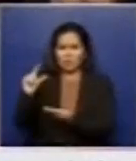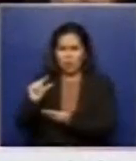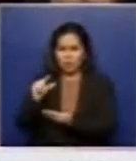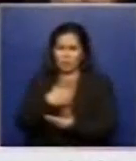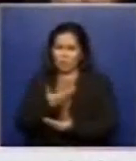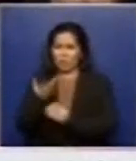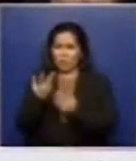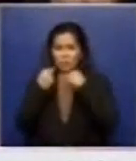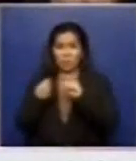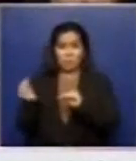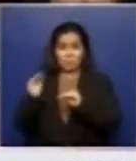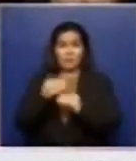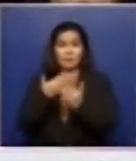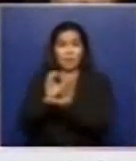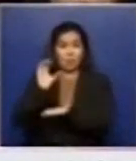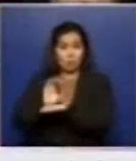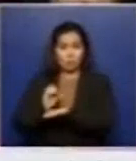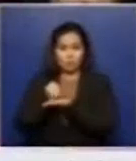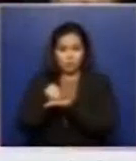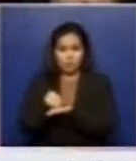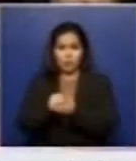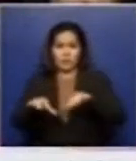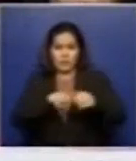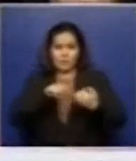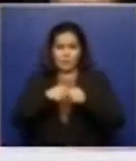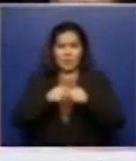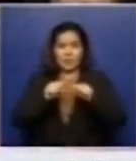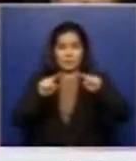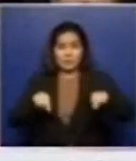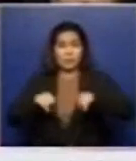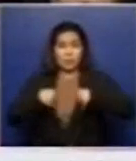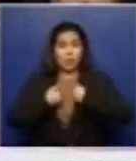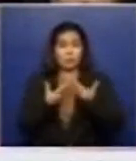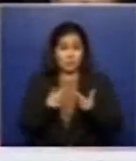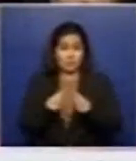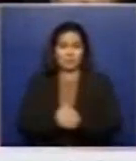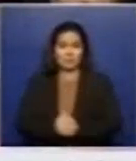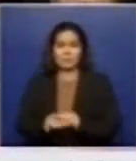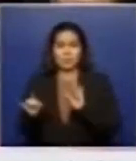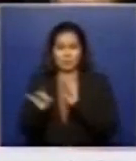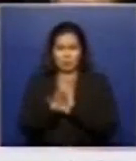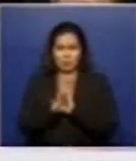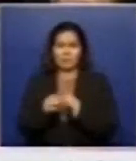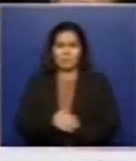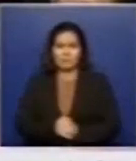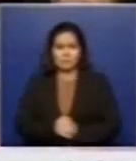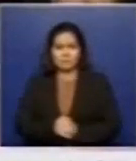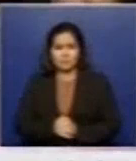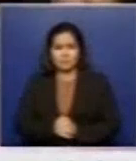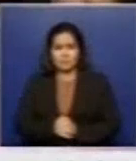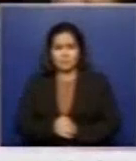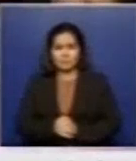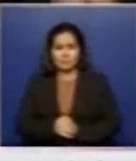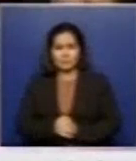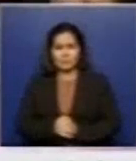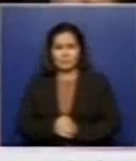บประมาณให้สำหรับกรมที่ดินและสุดท้ายครับผมไม่สามารถที่จะให้ความไว้วางใจ